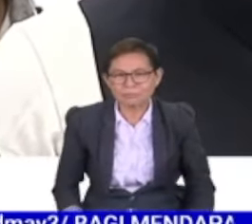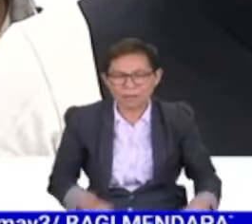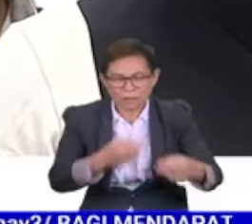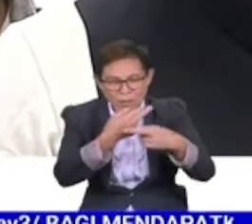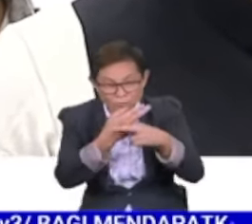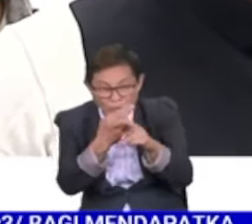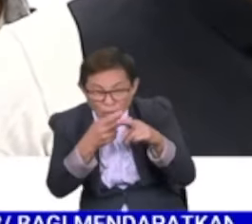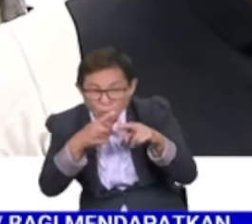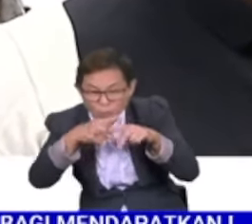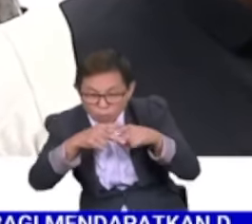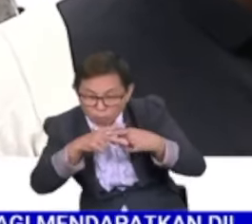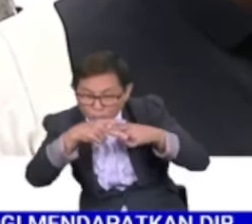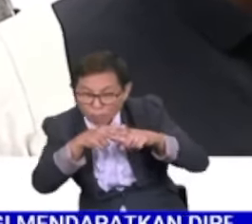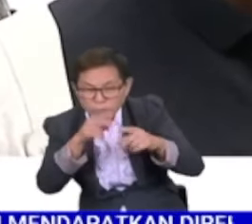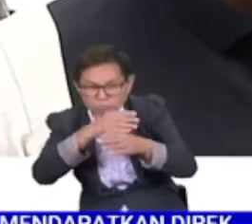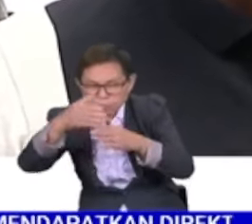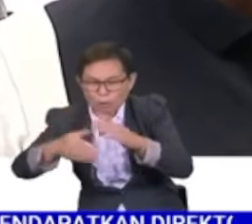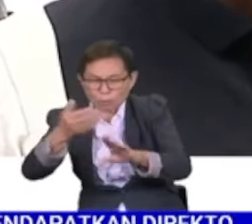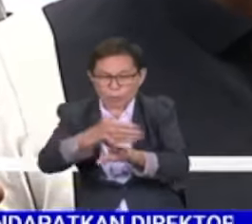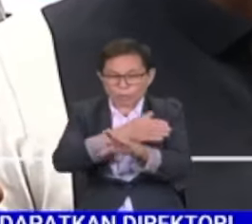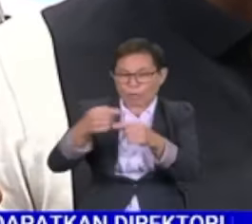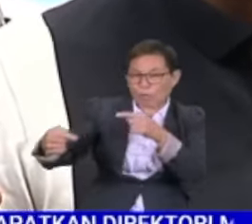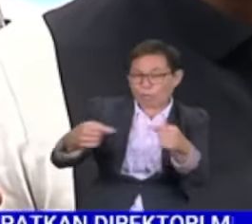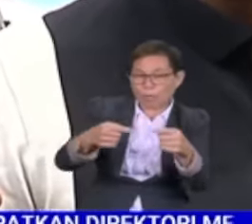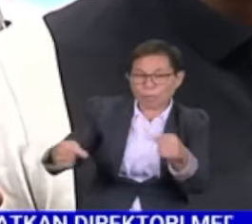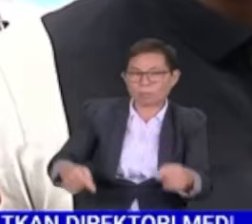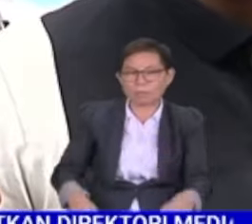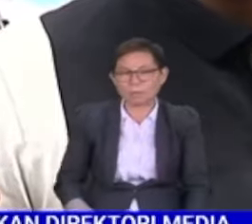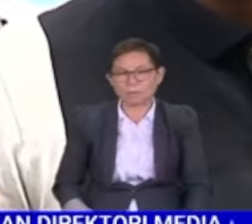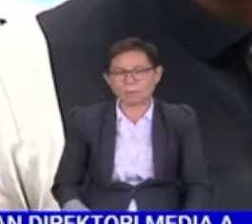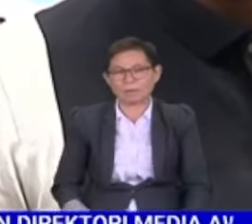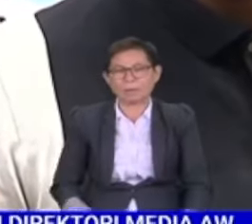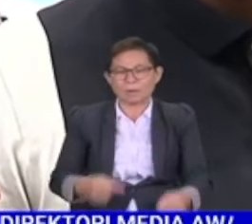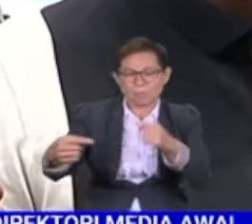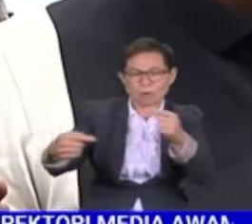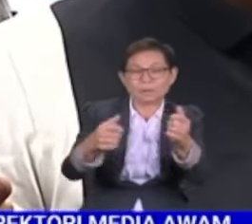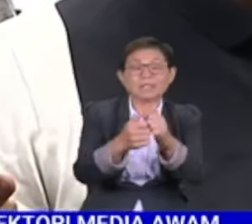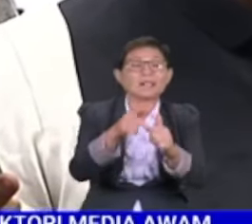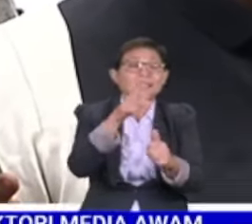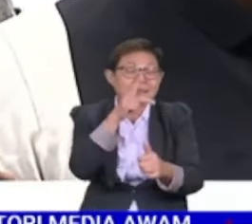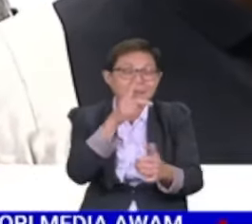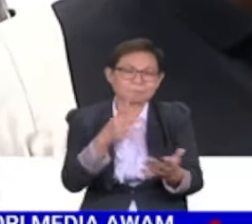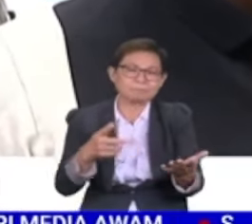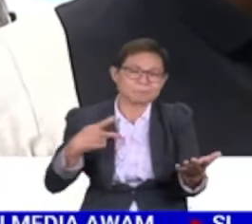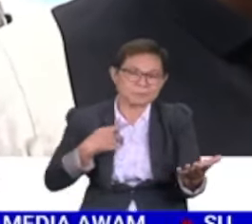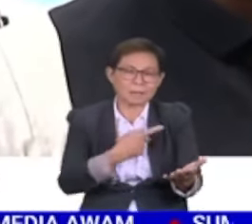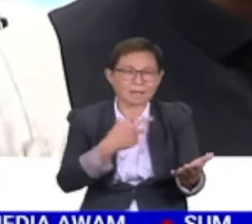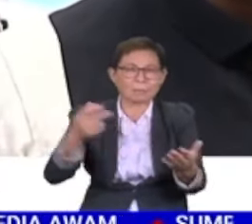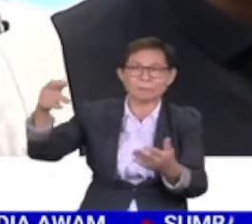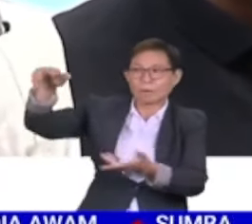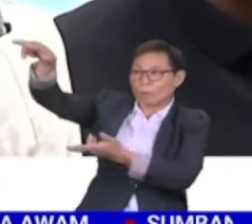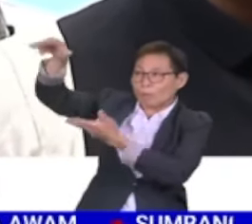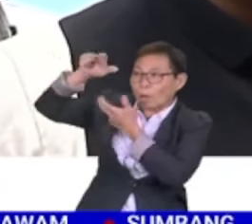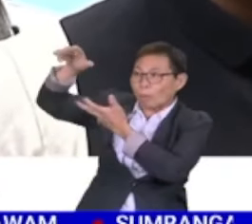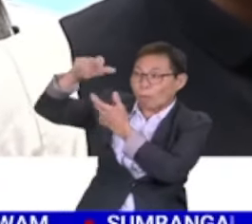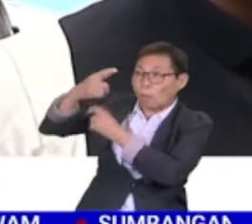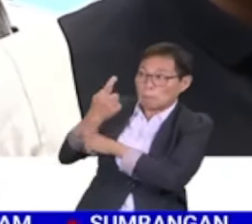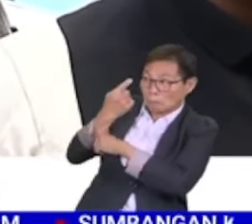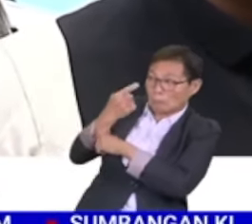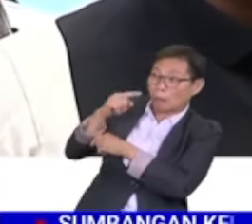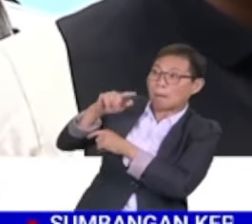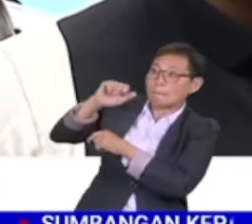pembaik buleh itu akan dapat diselesaikan sebelum perlawanan bertemu dengan Kedah nanti. Kita akan dapat maklumat terkini